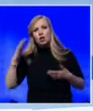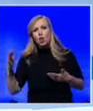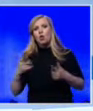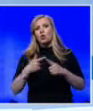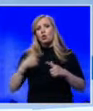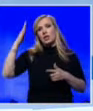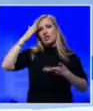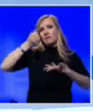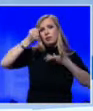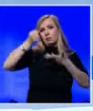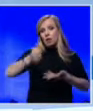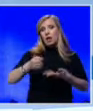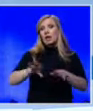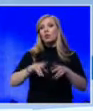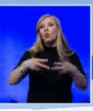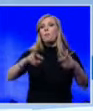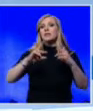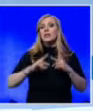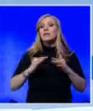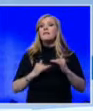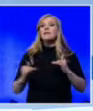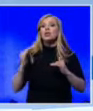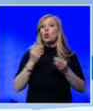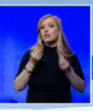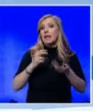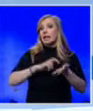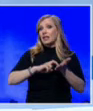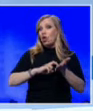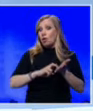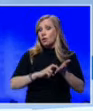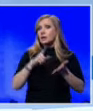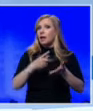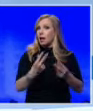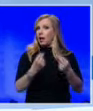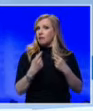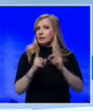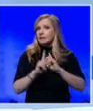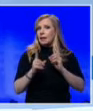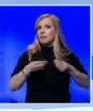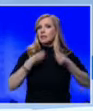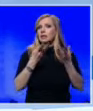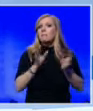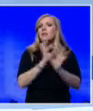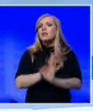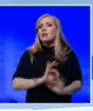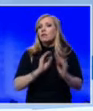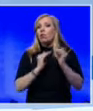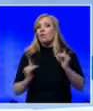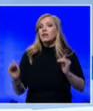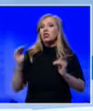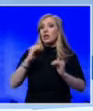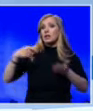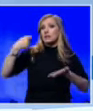бюджет като компенсации за високата цена на тока, ни казват, няма да дадем никакво увеличение